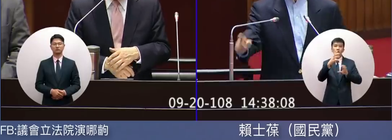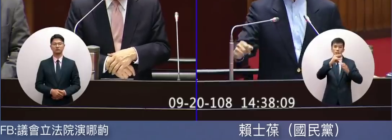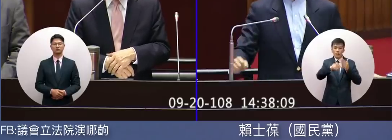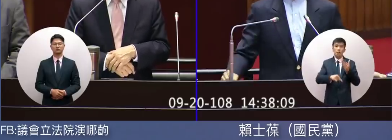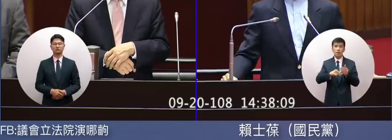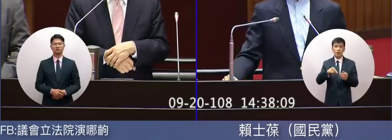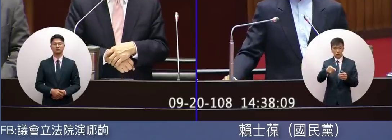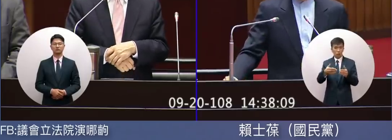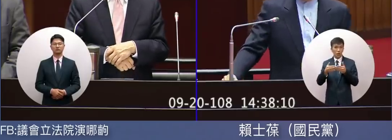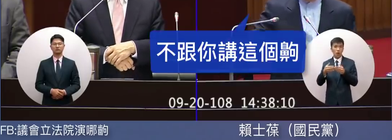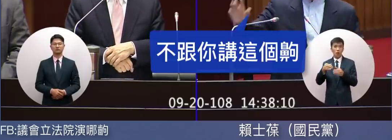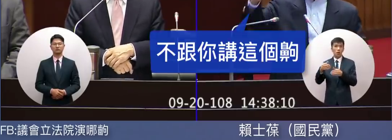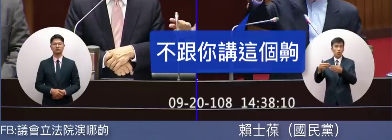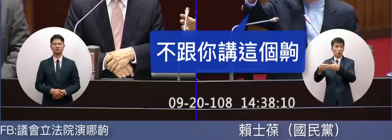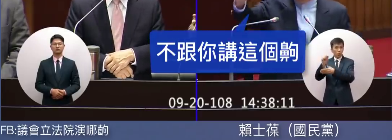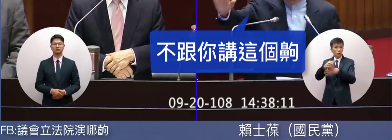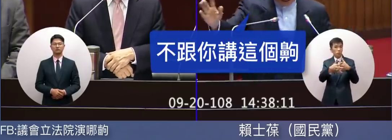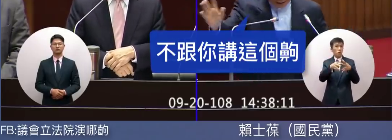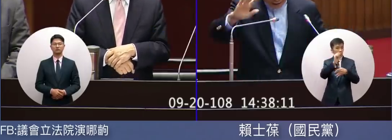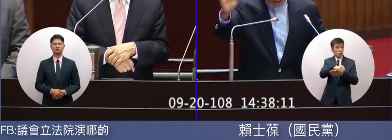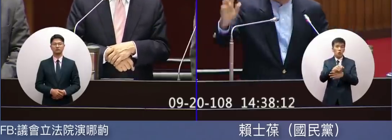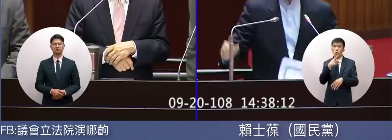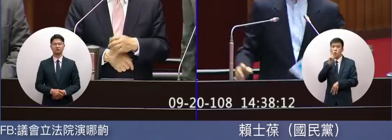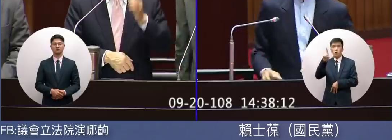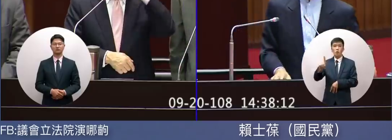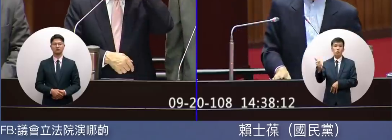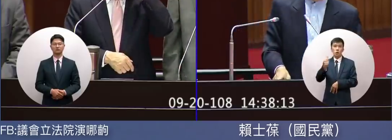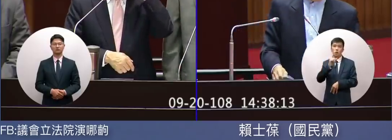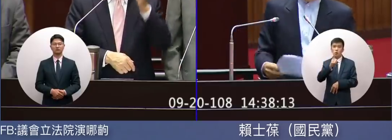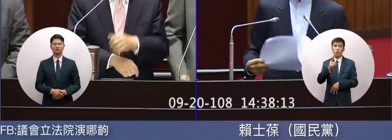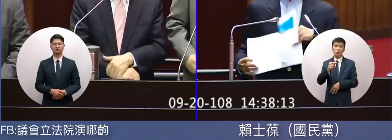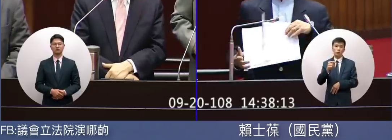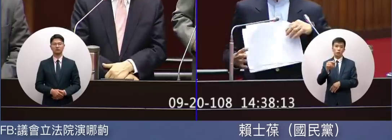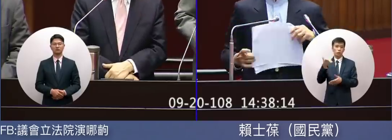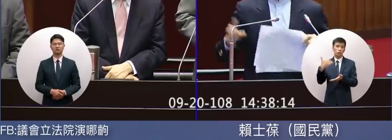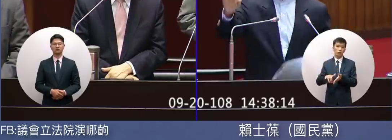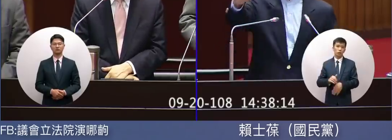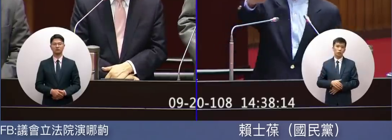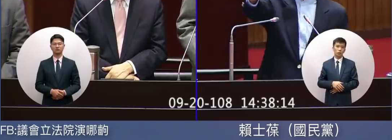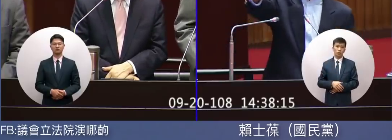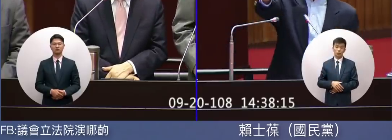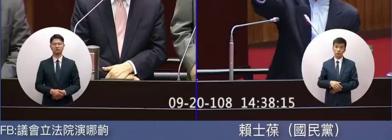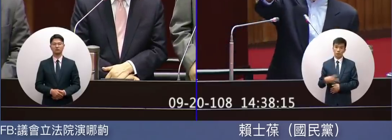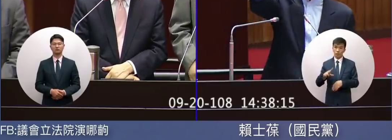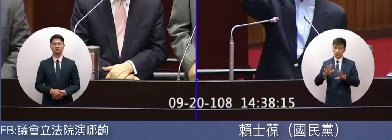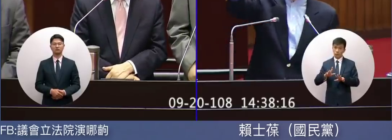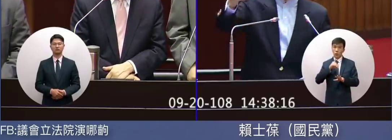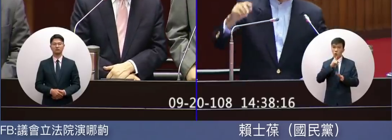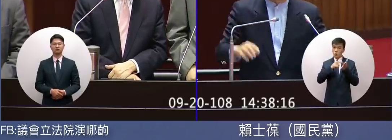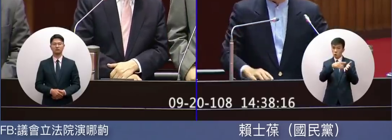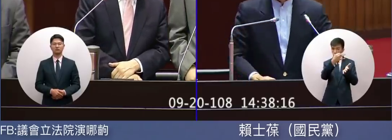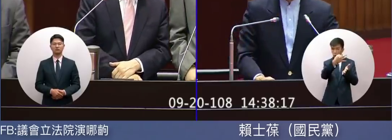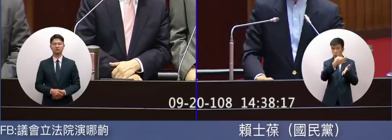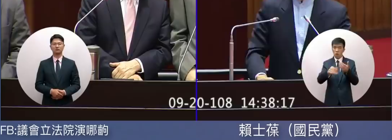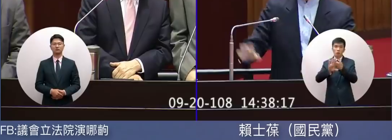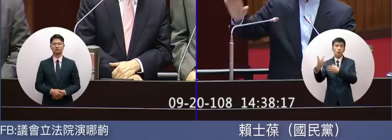不是习近平讲了算。那我不跟你讲这个哈，来，这个，来，今天讲总预算，那个两位可以请回